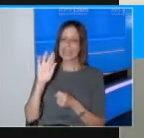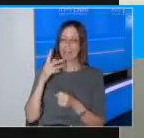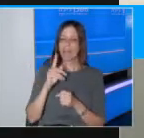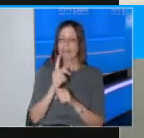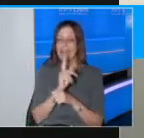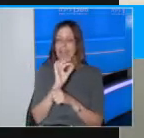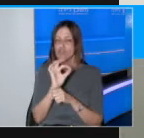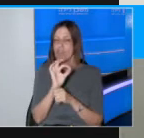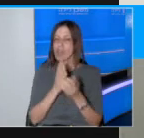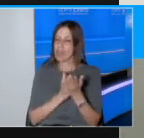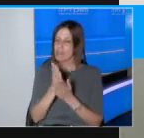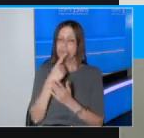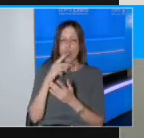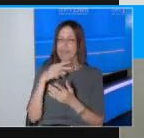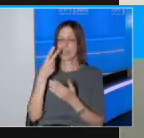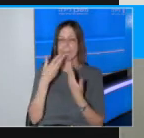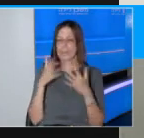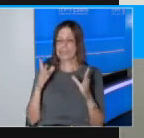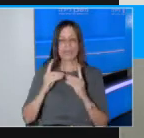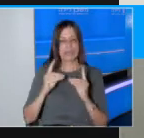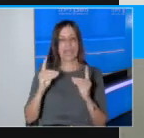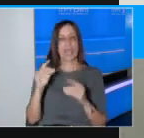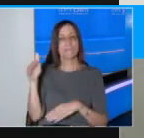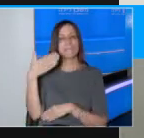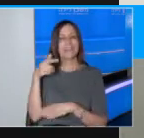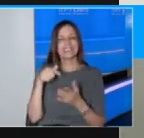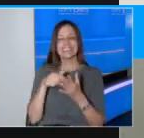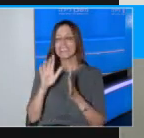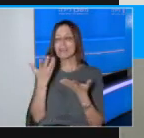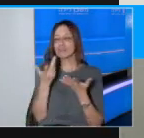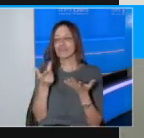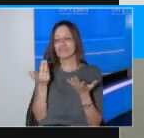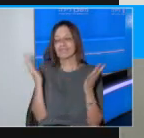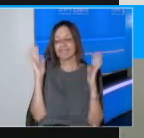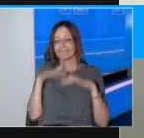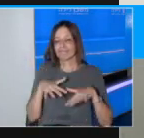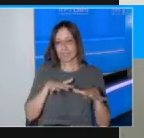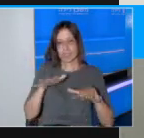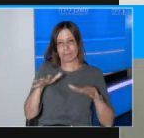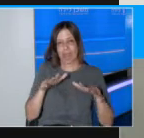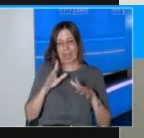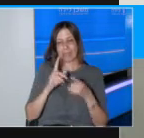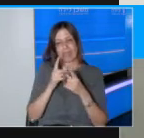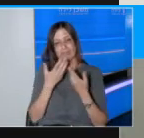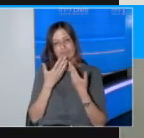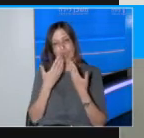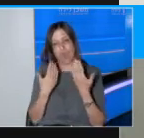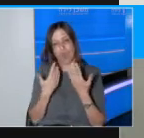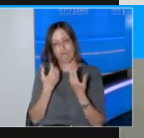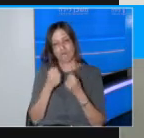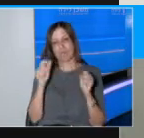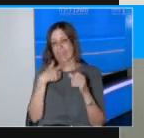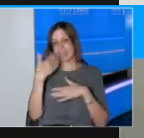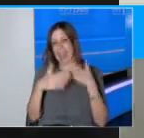לומר, אומר, לא תהיה פריצה דרך מדינית, כי זה מה שיפרוץ את הממשלה. בתרגום חופשי, אם יהיה איזשהו הליך